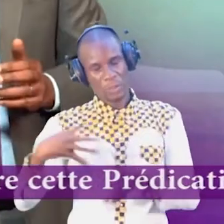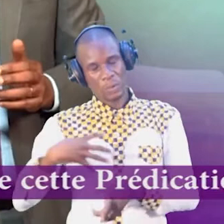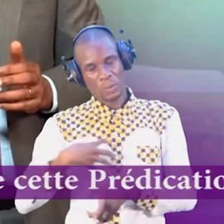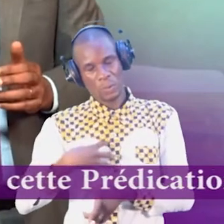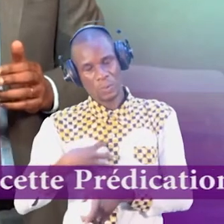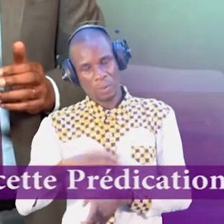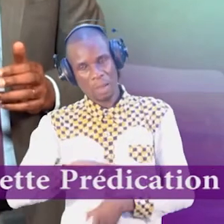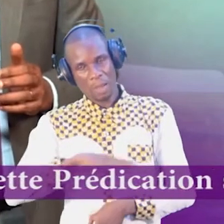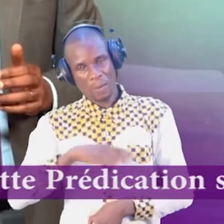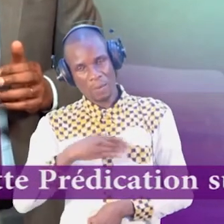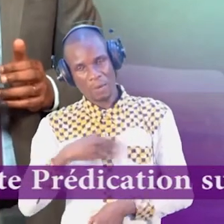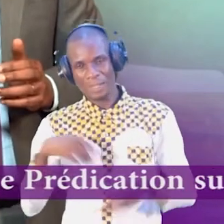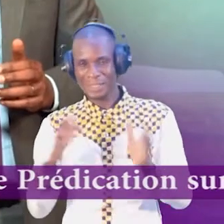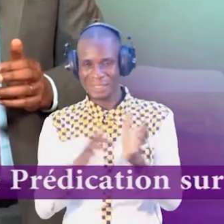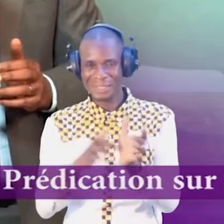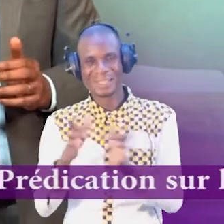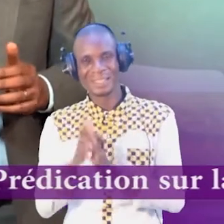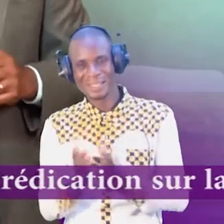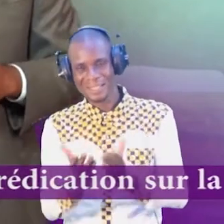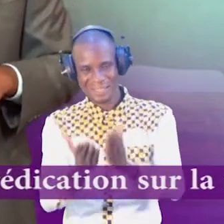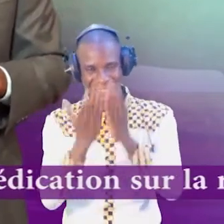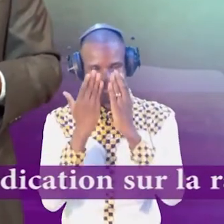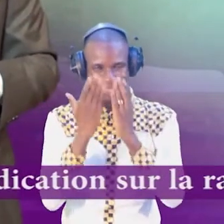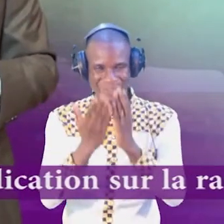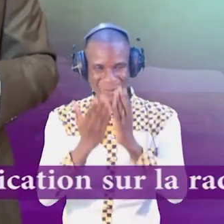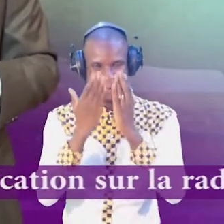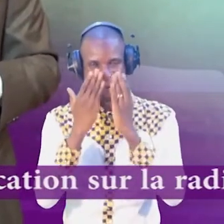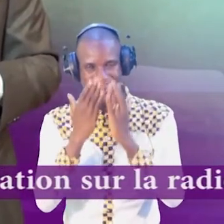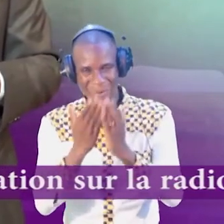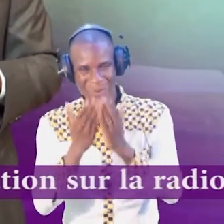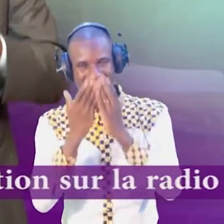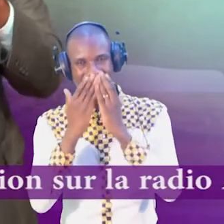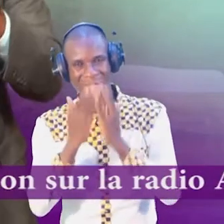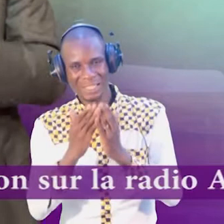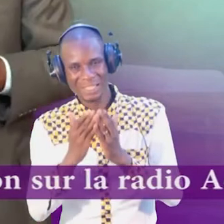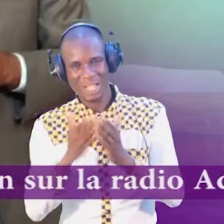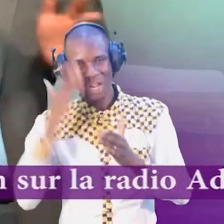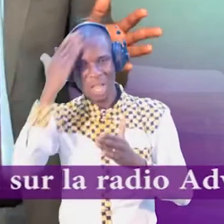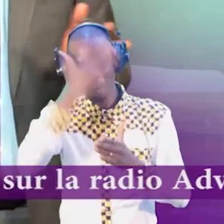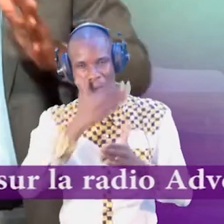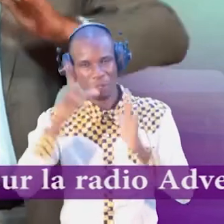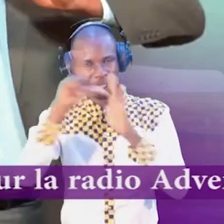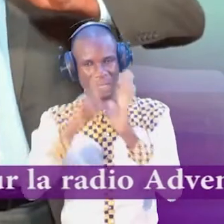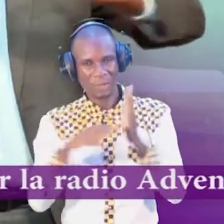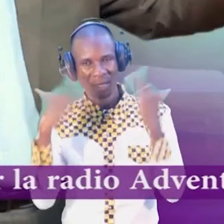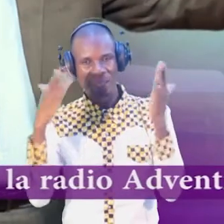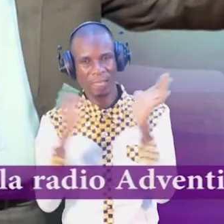nzambe azali kosenga biso ete makambo wana nyonso tolongola yango toyeba na kobatela basekele mpe makanisi ya motema na biso